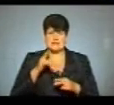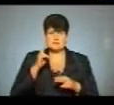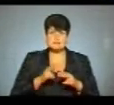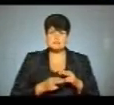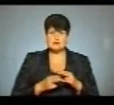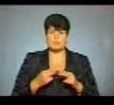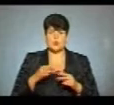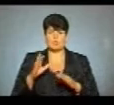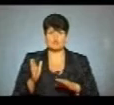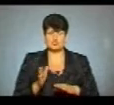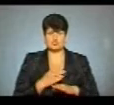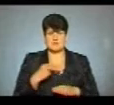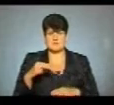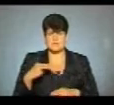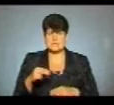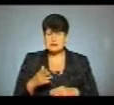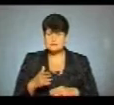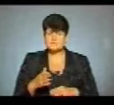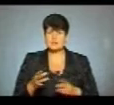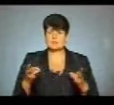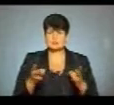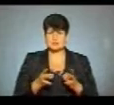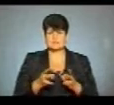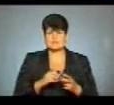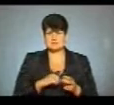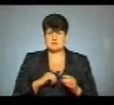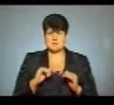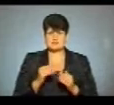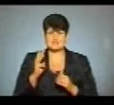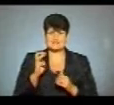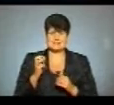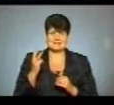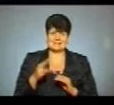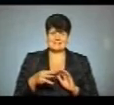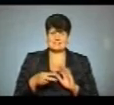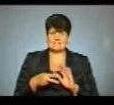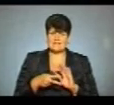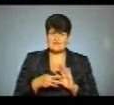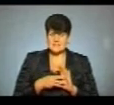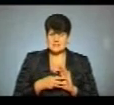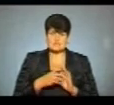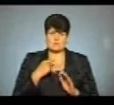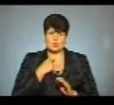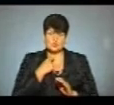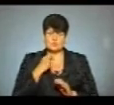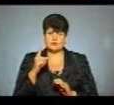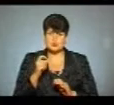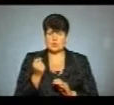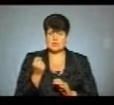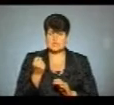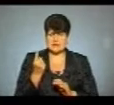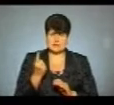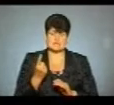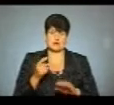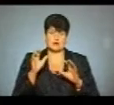про усунення президента з поста. Потрібно щонайменше 338 голосів. У 111 статті Конституції України